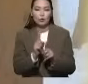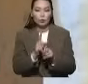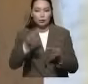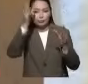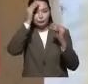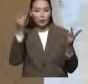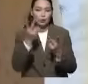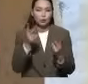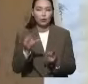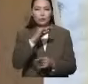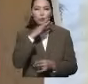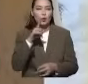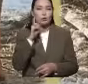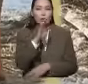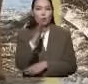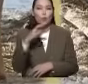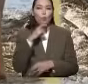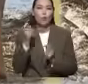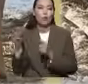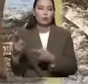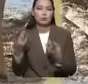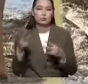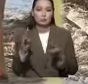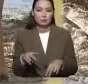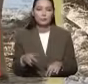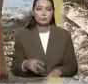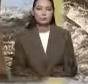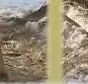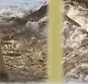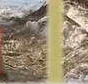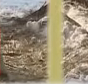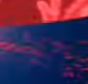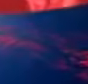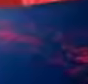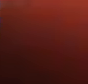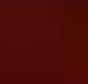жапырақтылар қоқысқа кетіп жатыр. Сүндет Оралбек, Валик Федоров, Астана Таймс.